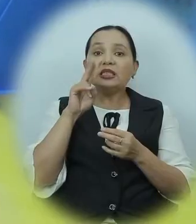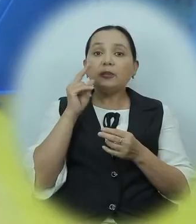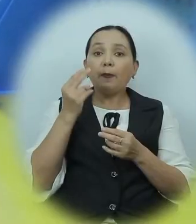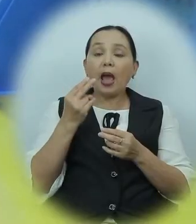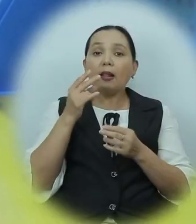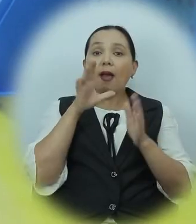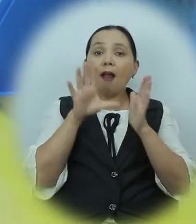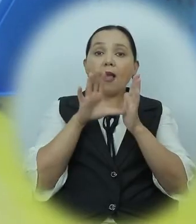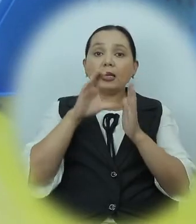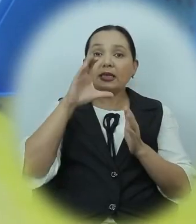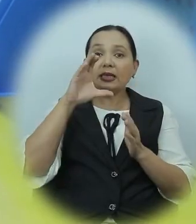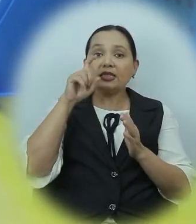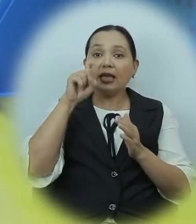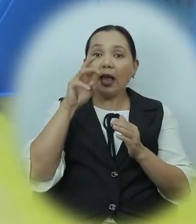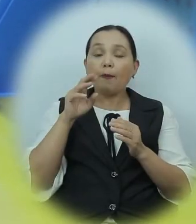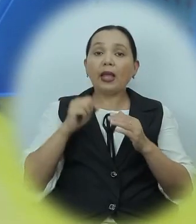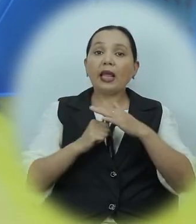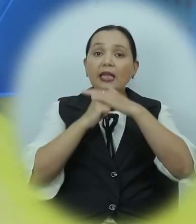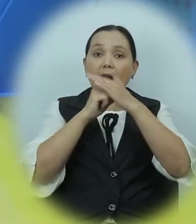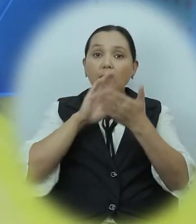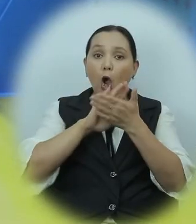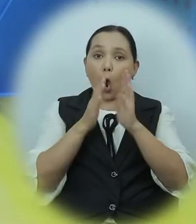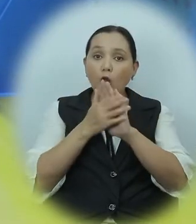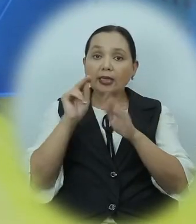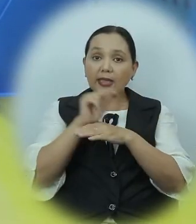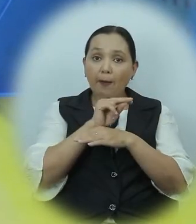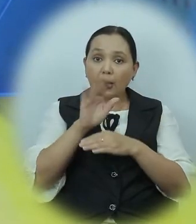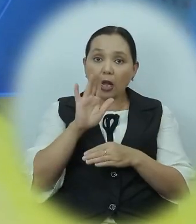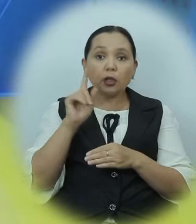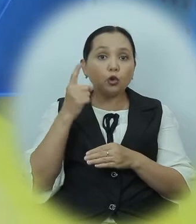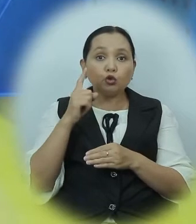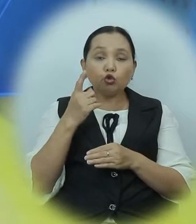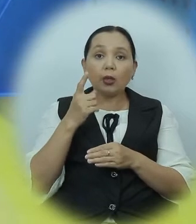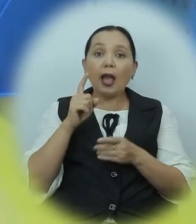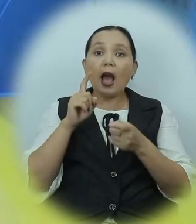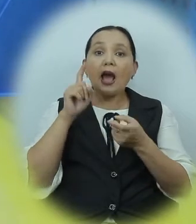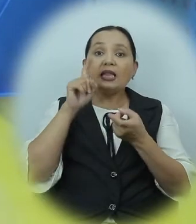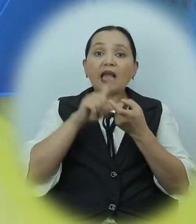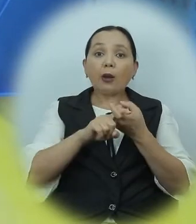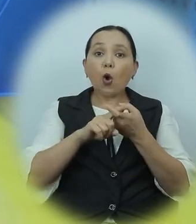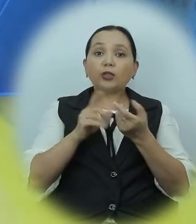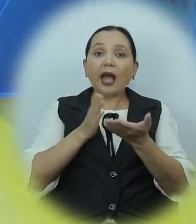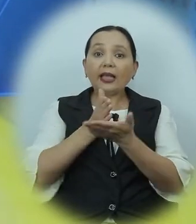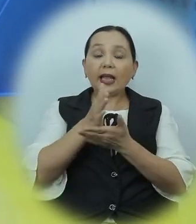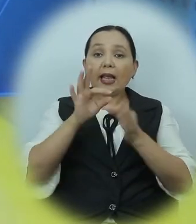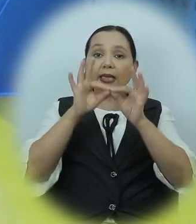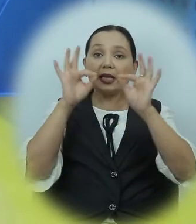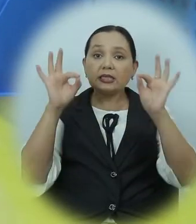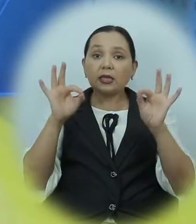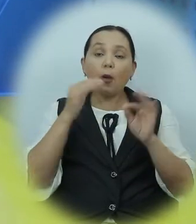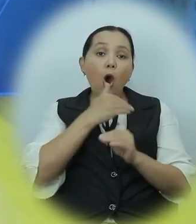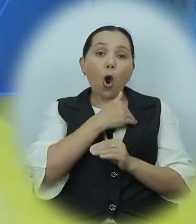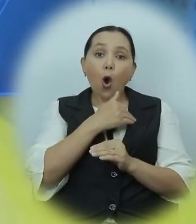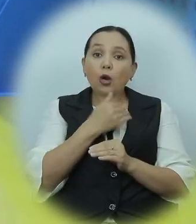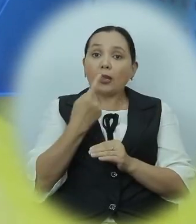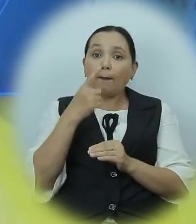sxemaga tayangan holda ta'mirlanadi. Chunki tarmoqdan kelayotgan simni